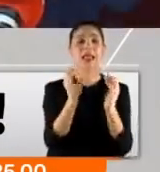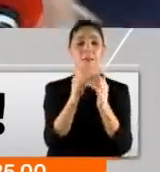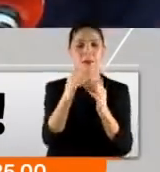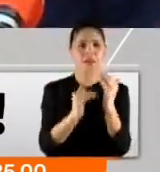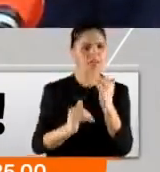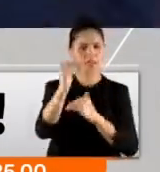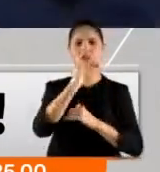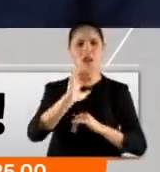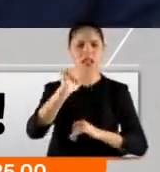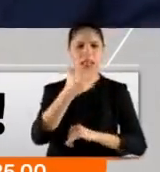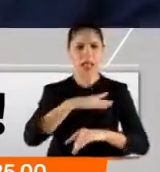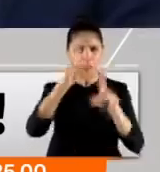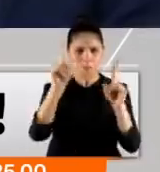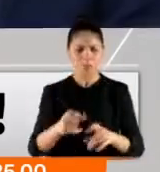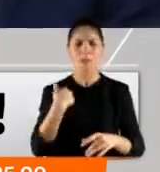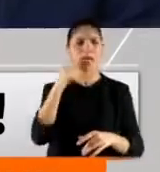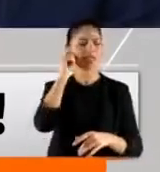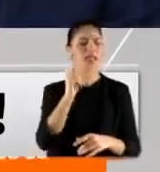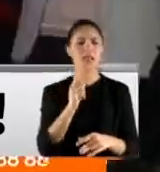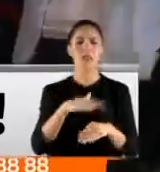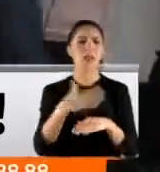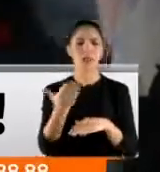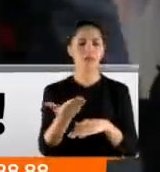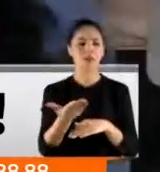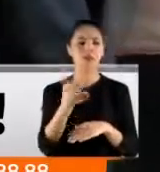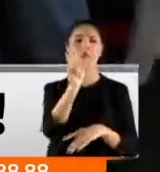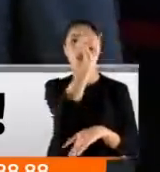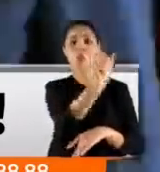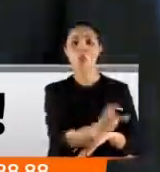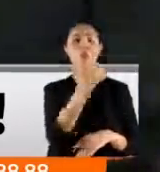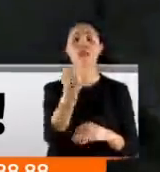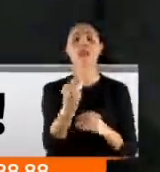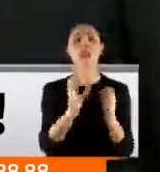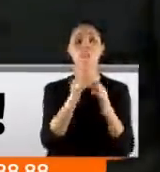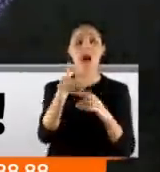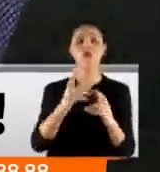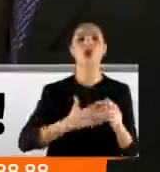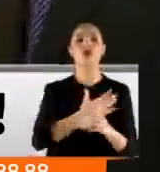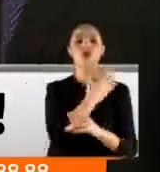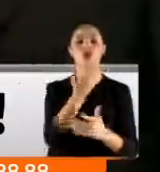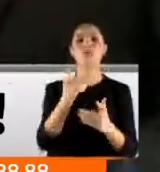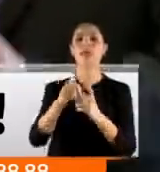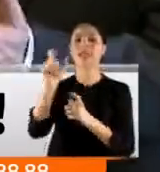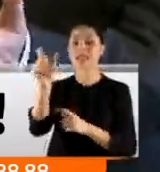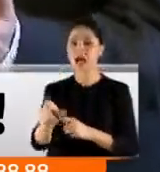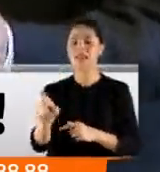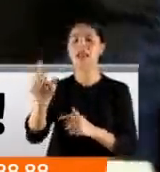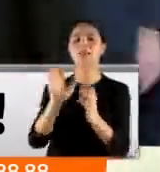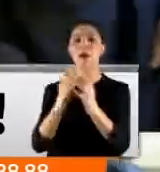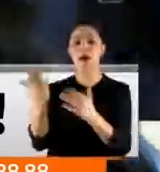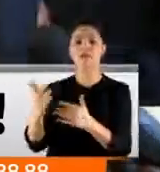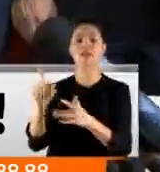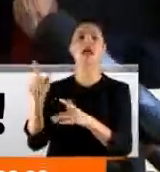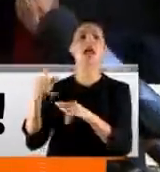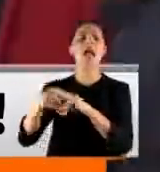daha mı değerli ki beni disipline sevk ettiniz? Ümit Özdağ İyi Parti'nin CHP, Saadet Partisi ve HDP ile